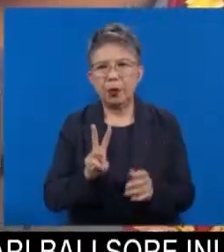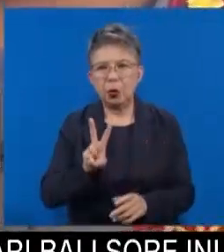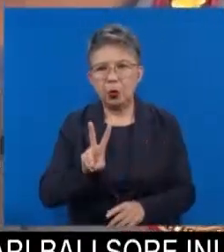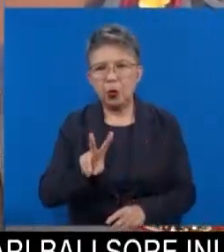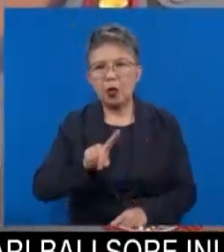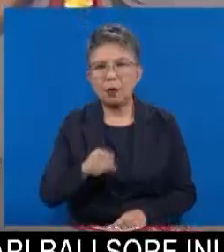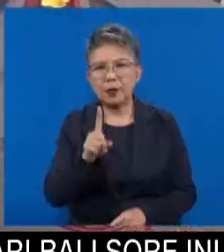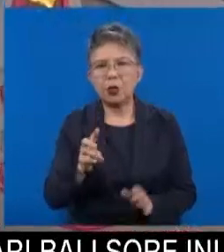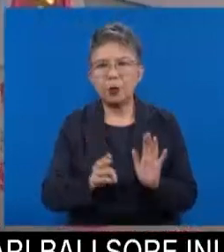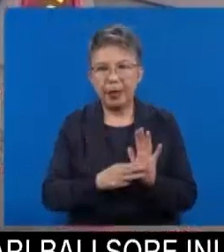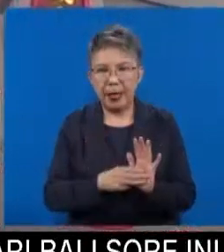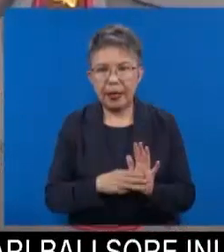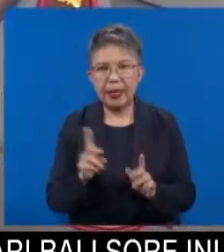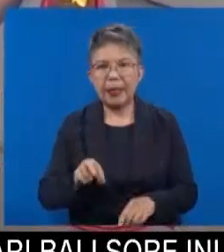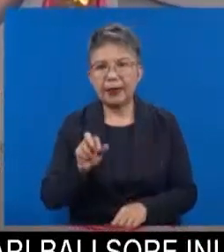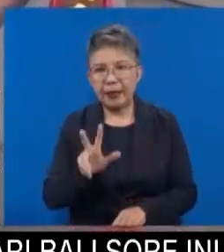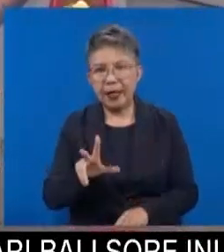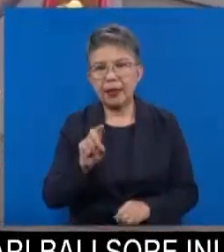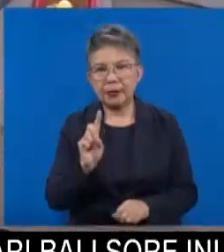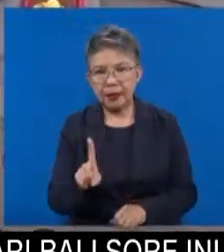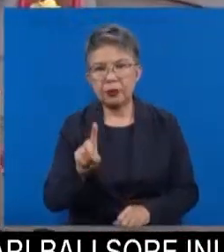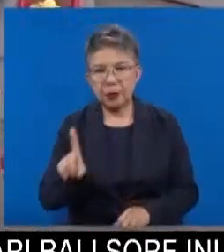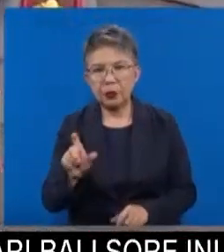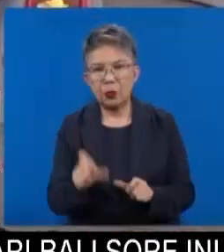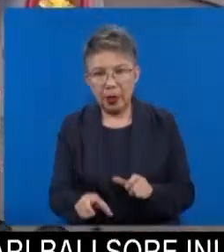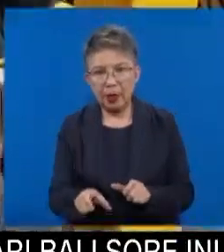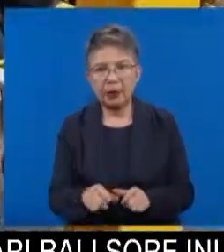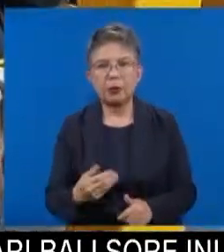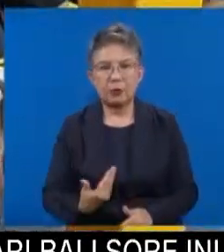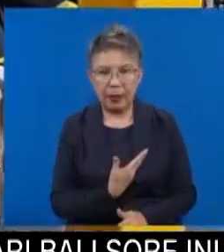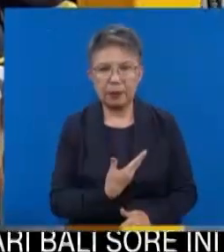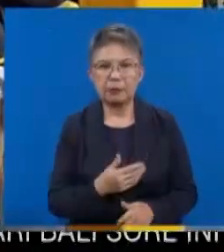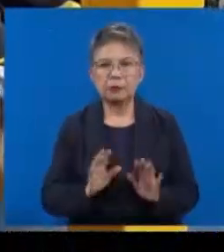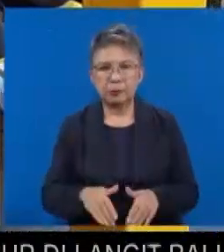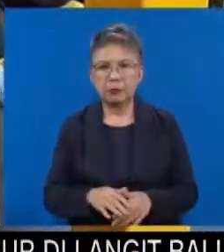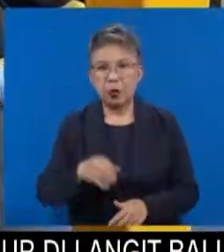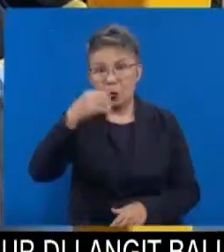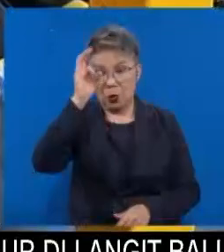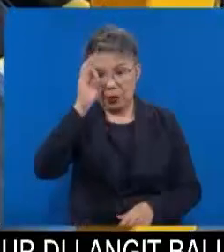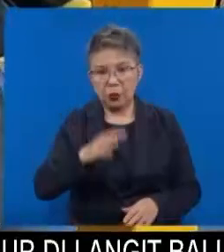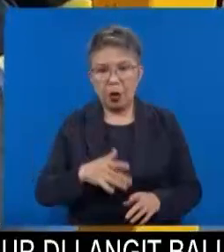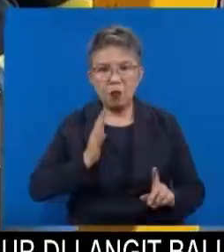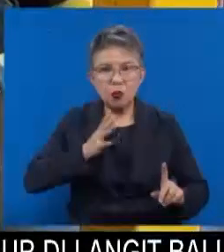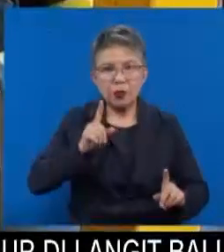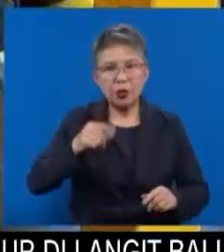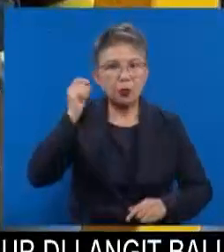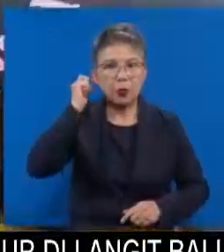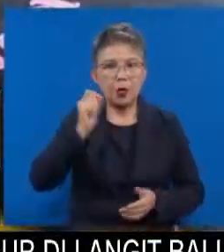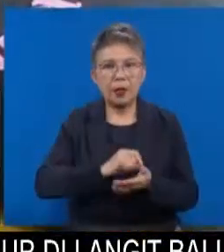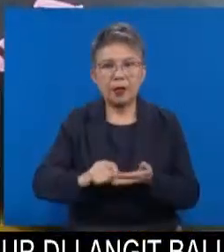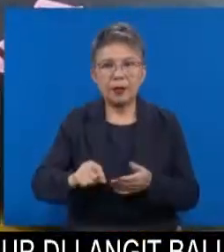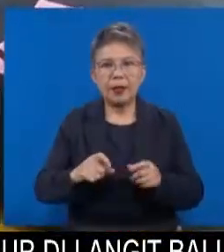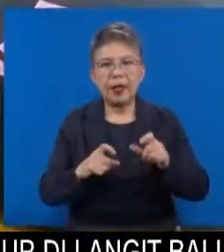2,1 miliar gitu ya, dari 311 orang korban ini. Polisi saat ini masih memburu seorang perempuan